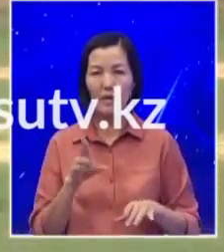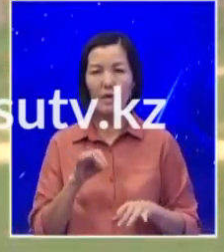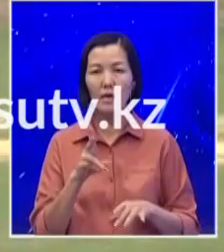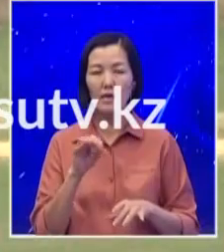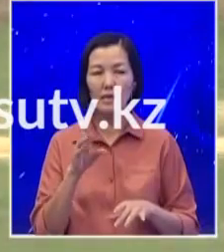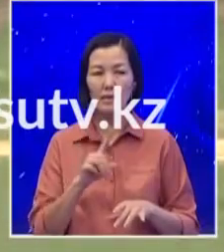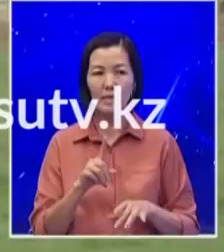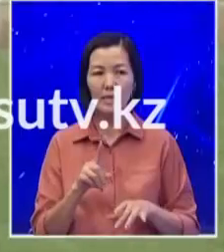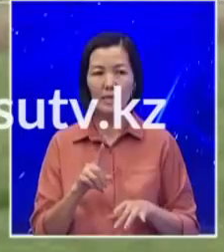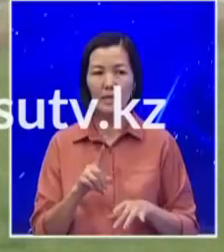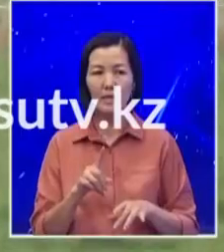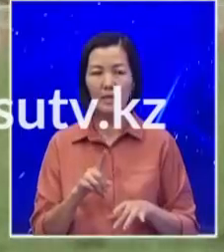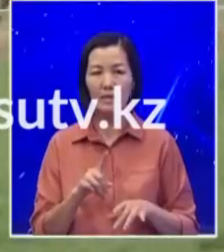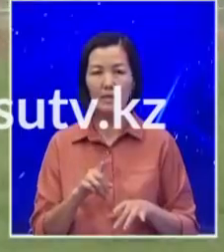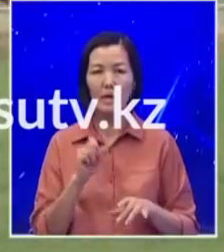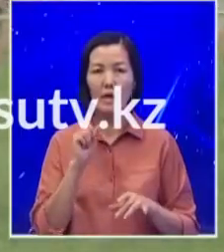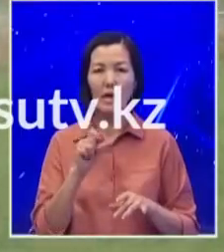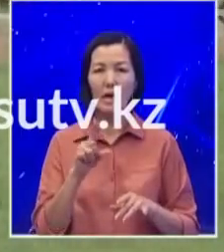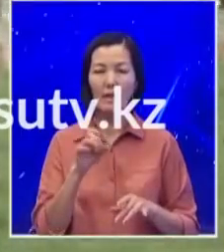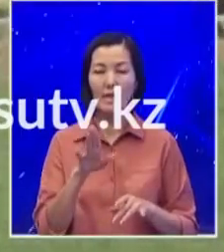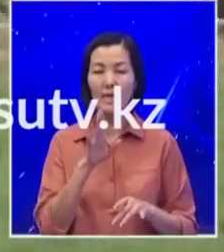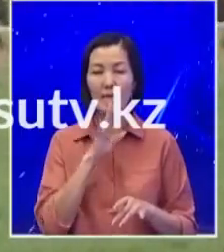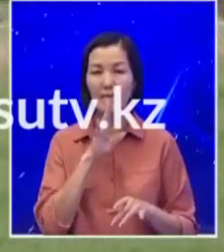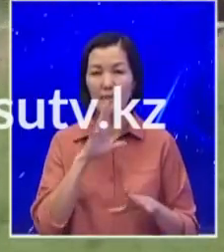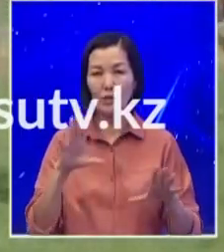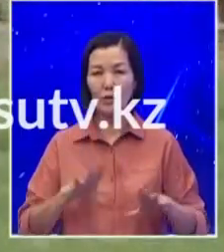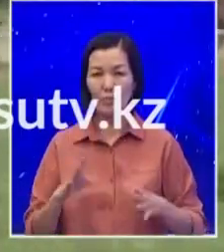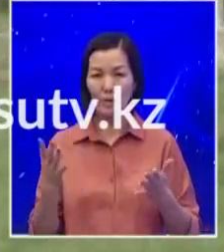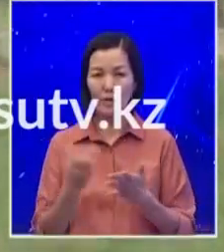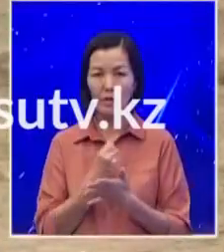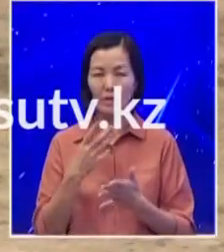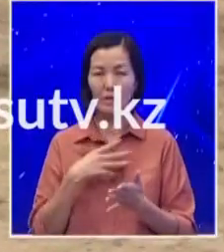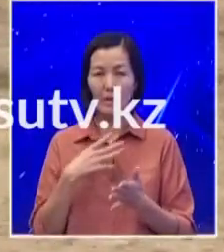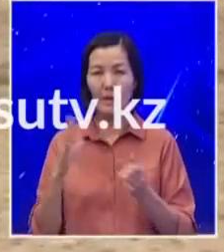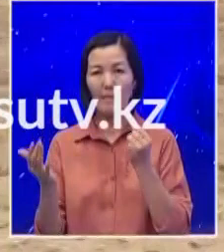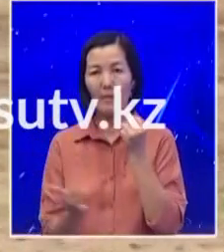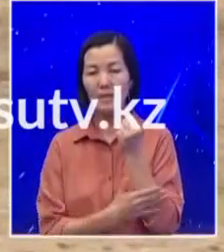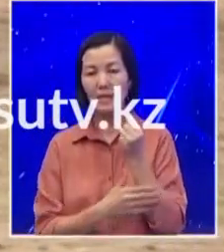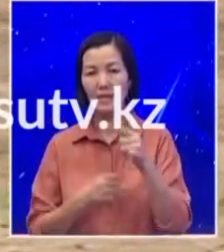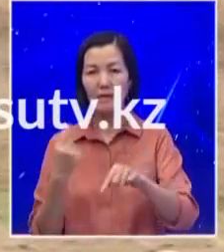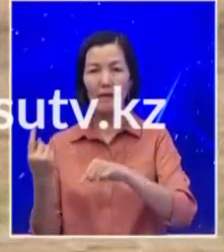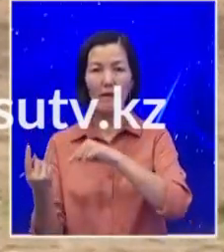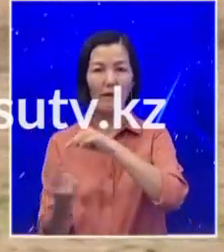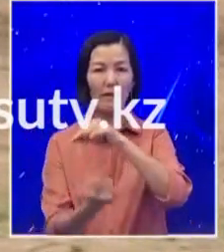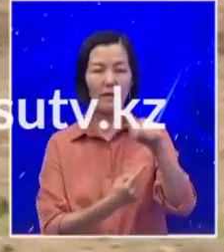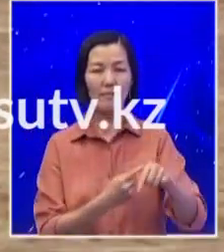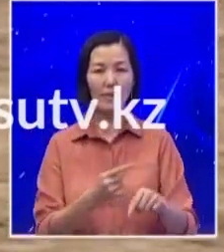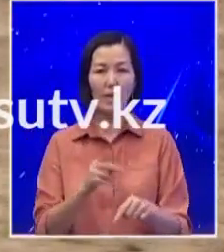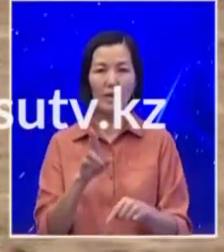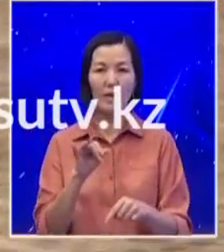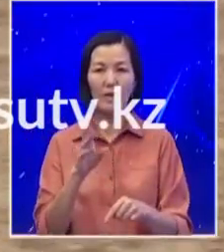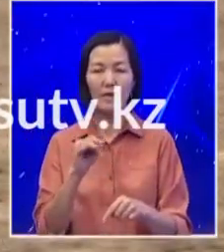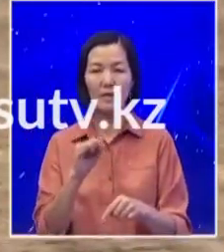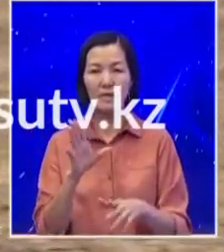Чолкунбай Шамбеталиевтің алтын қызы ерекше көзге түсті. Соңғы айналымда арындатқан қырғызстандық тұлпар